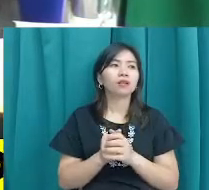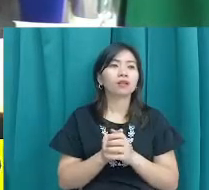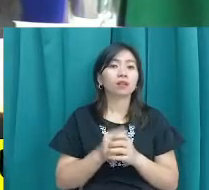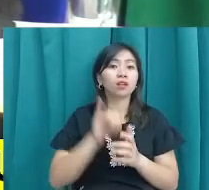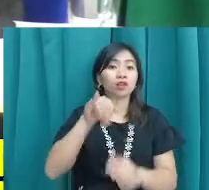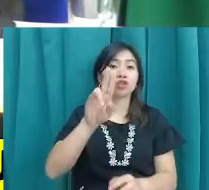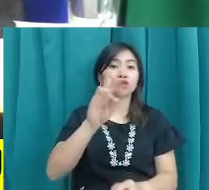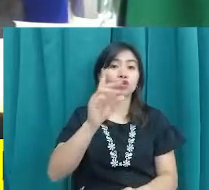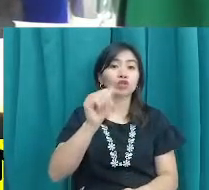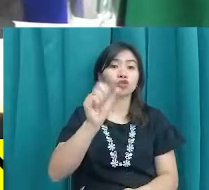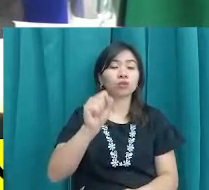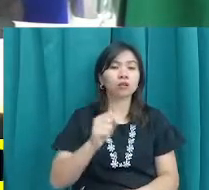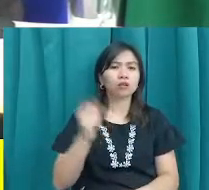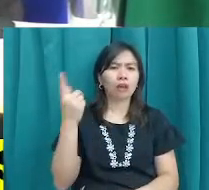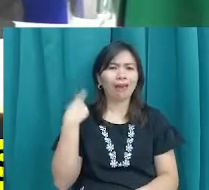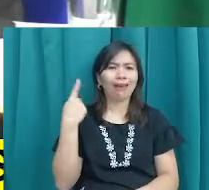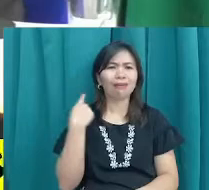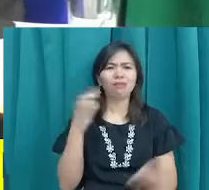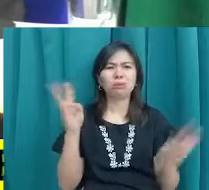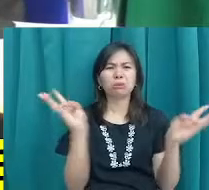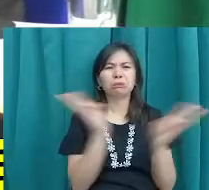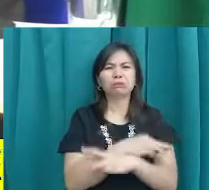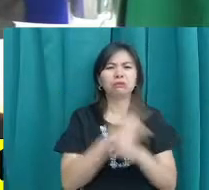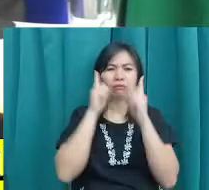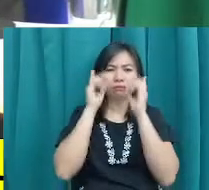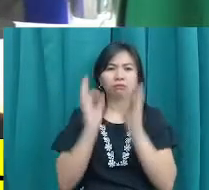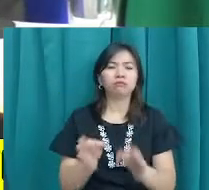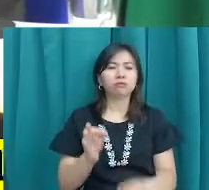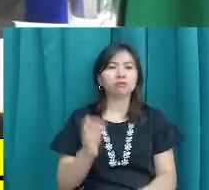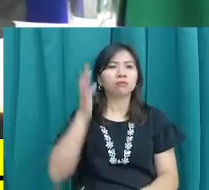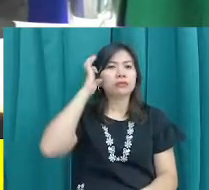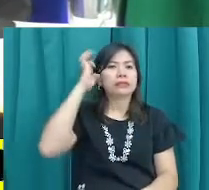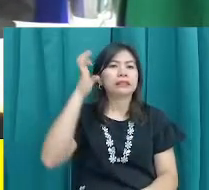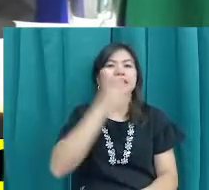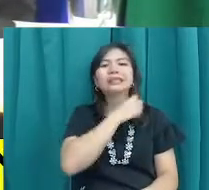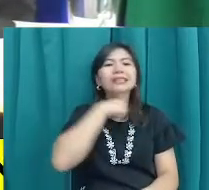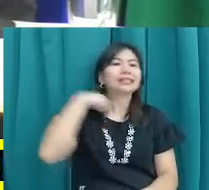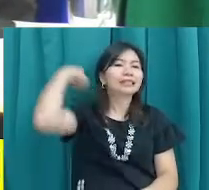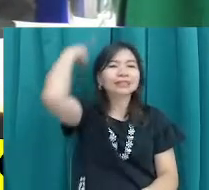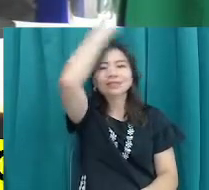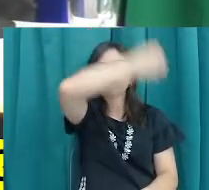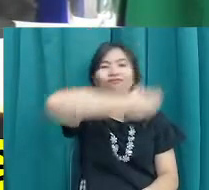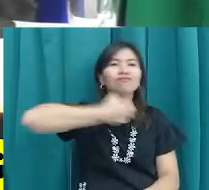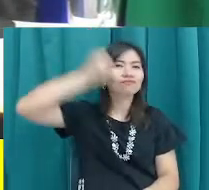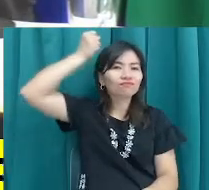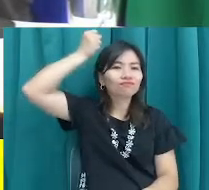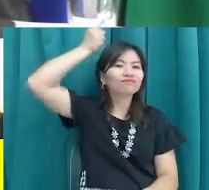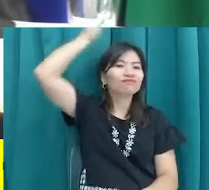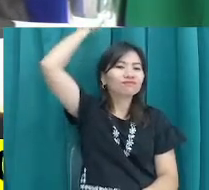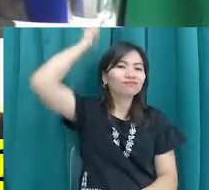eh. Yeah. Nagpakamatay. Ay, yung arte. Nagpakamatay si Judas. Marte.